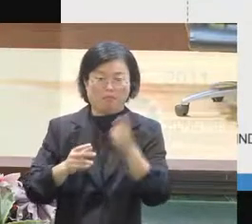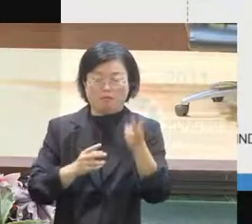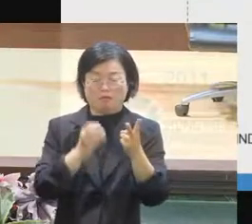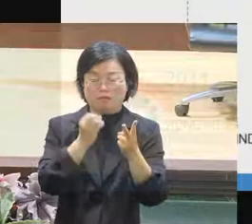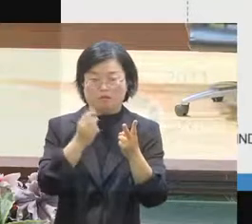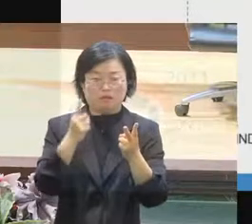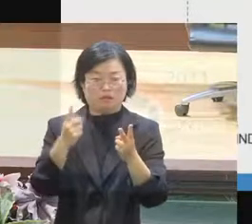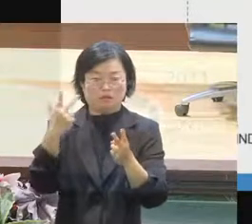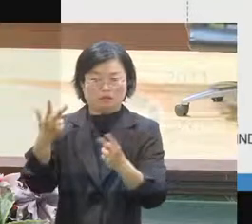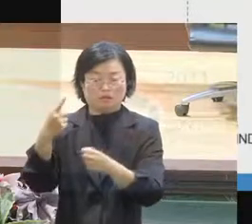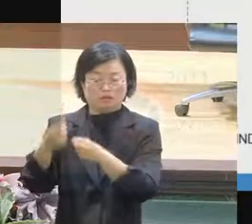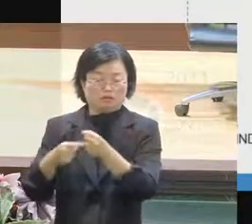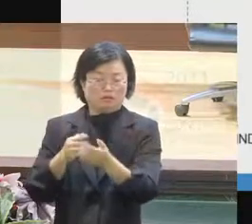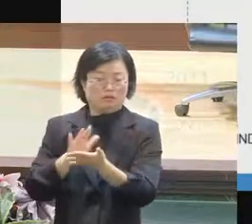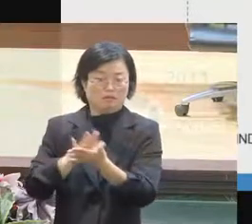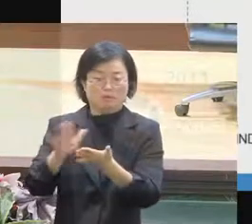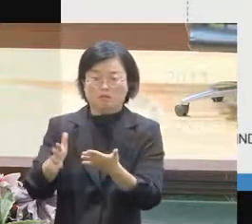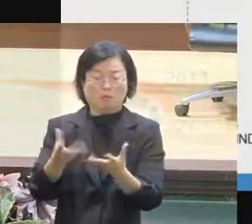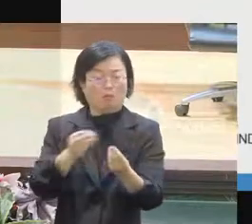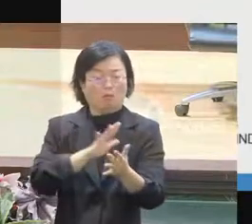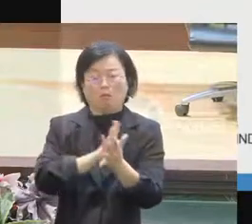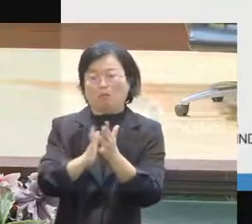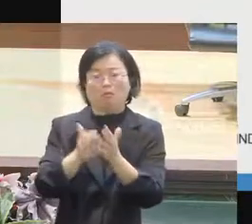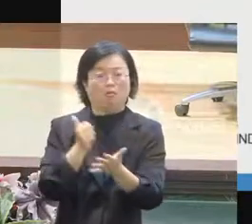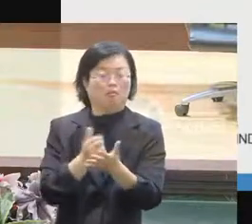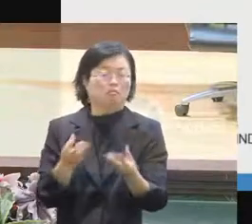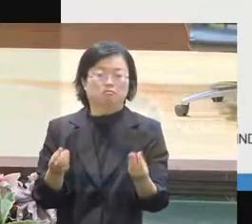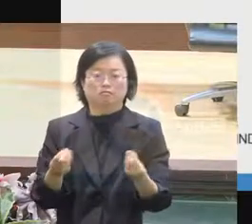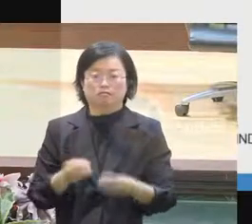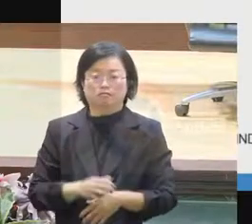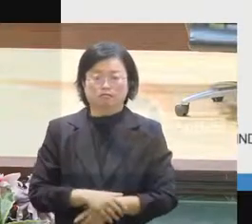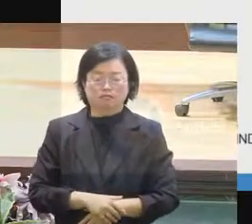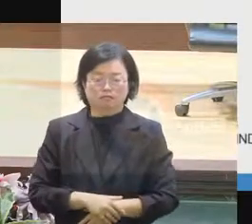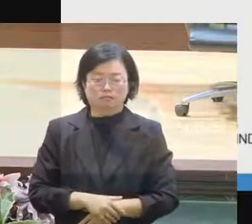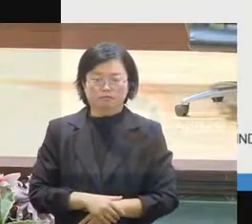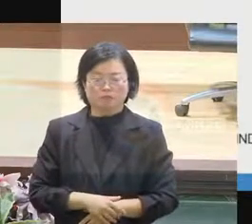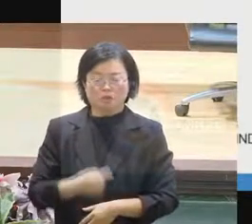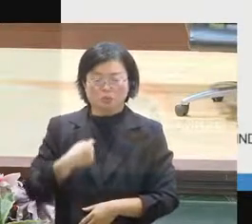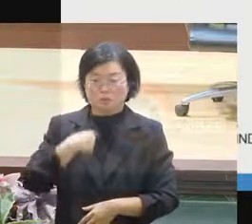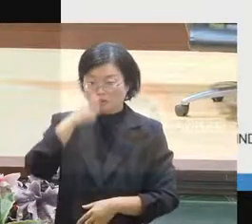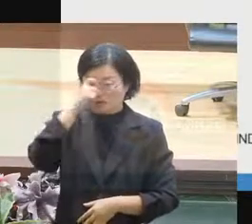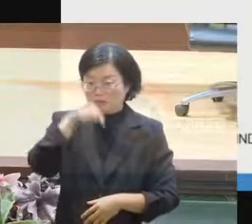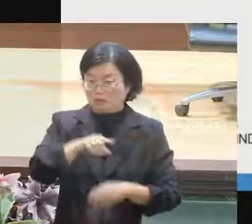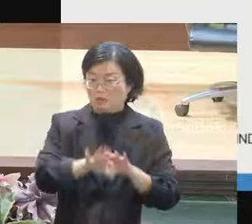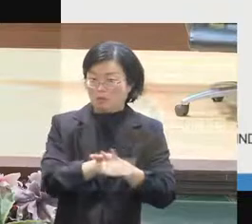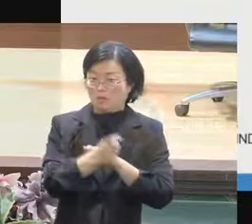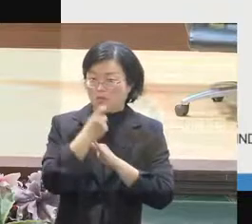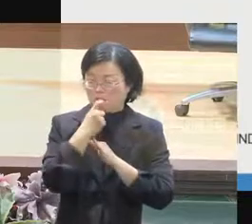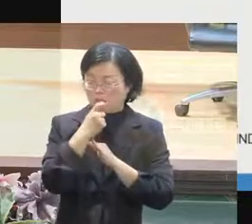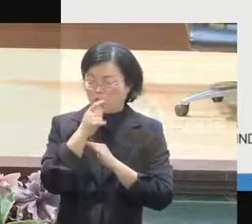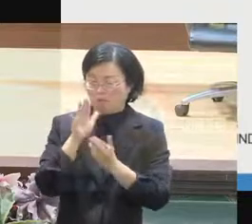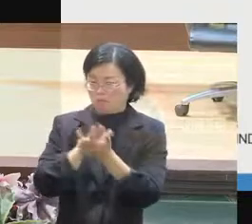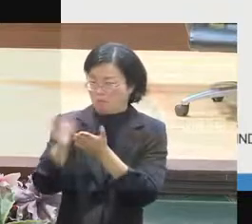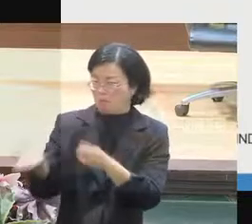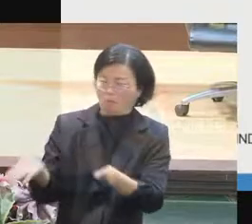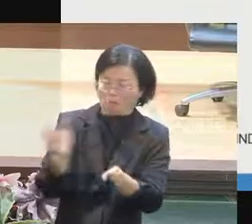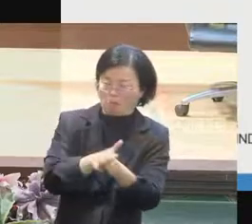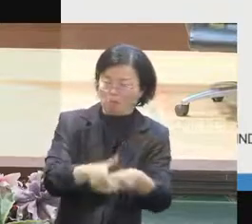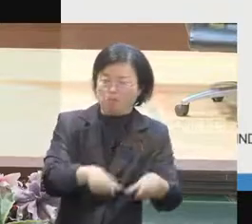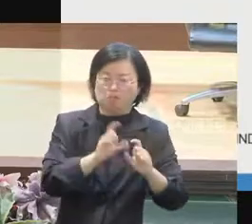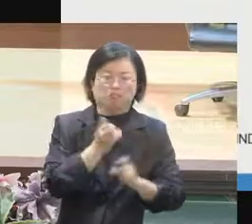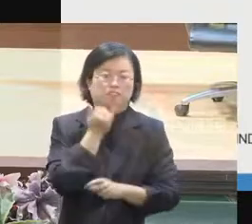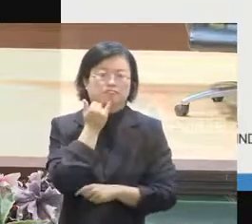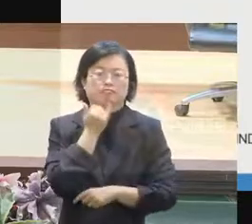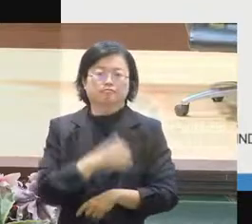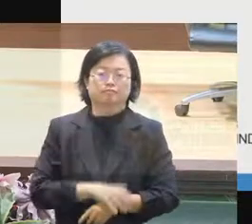个发展状况的。所以呢我们希望去填补这个空白。那这个与此同